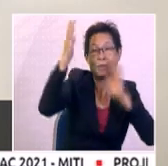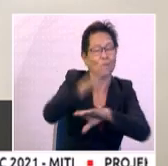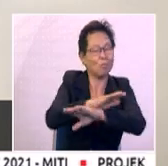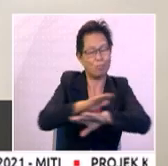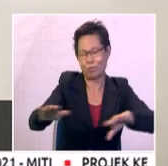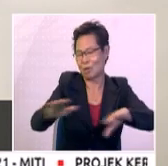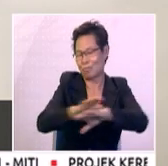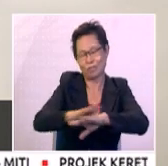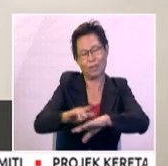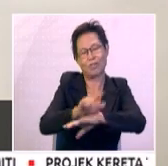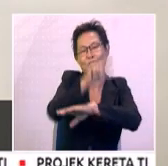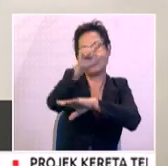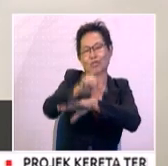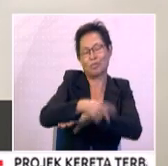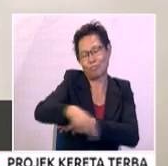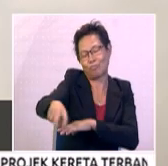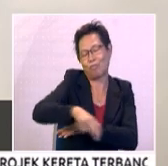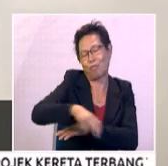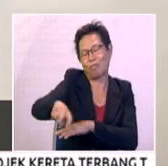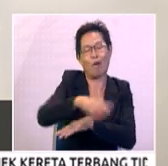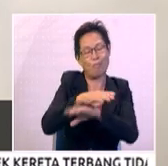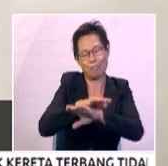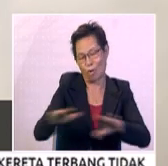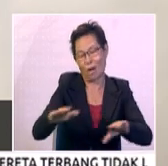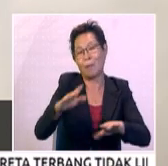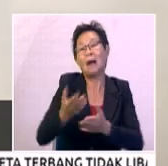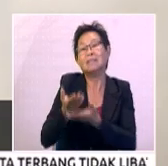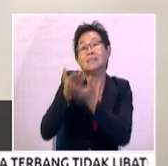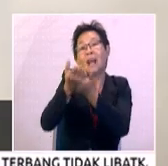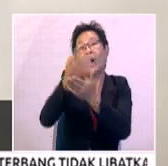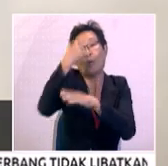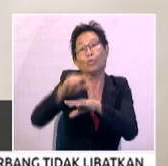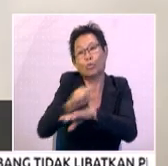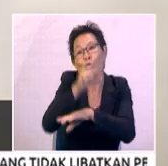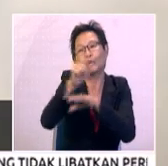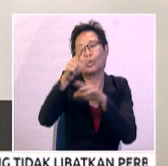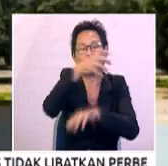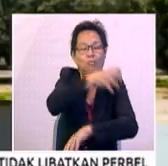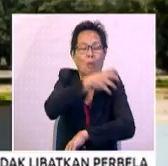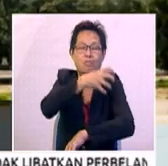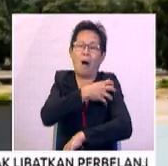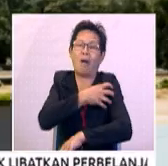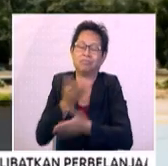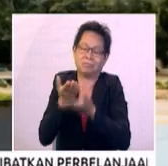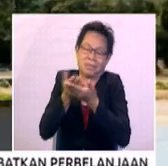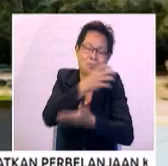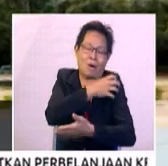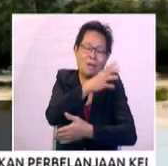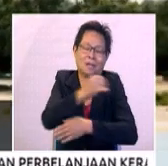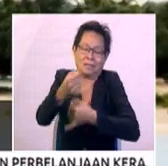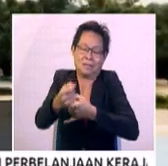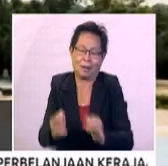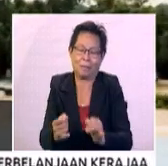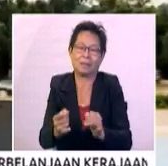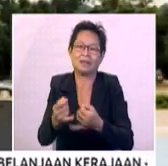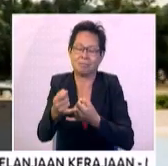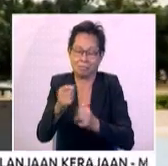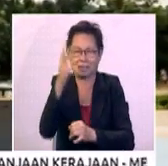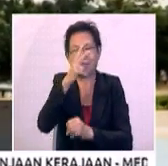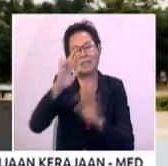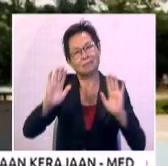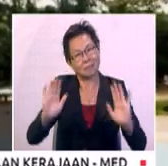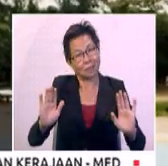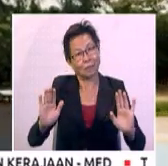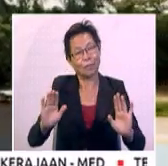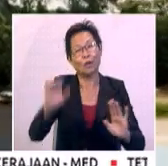untuk kegunaan pengangkutan awam, sebaliknya ia dicadangkan untuk kegunaan pihak berkuasa dan jabatan kerajaan yang berkaitan.